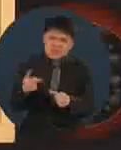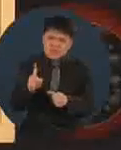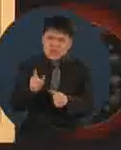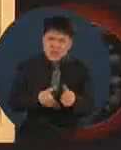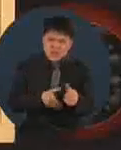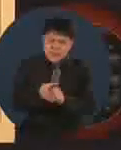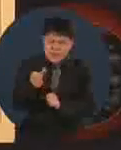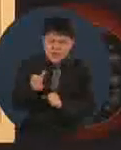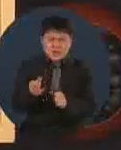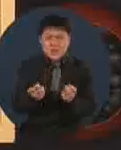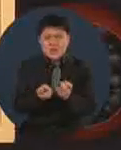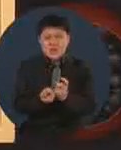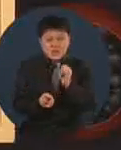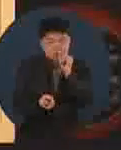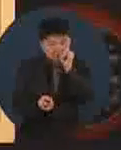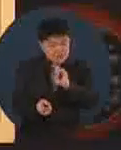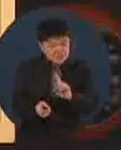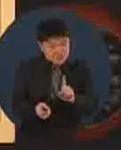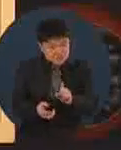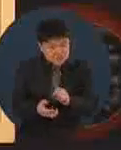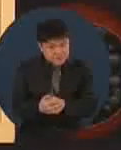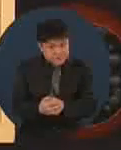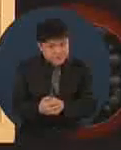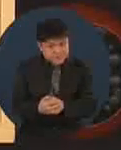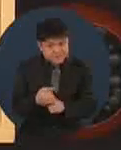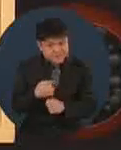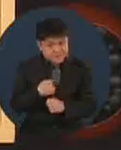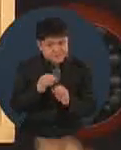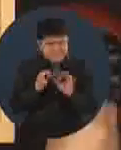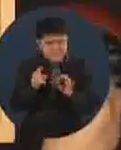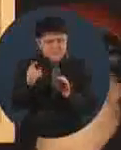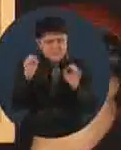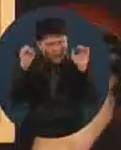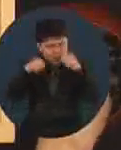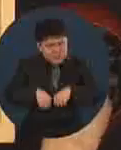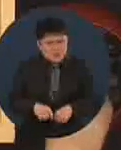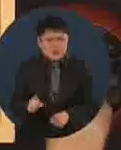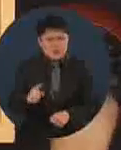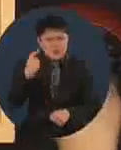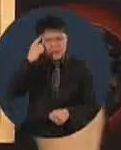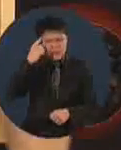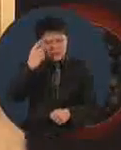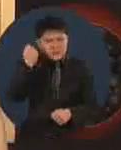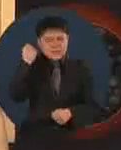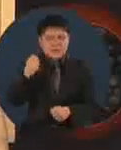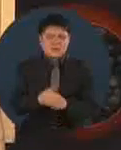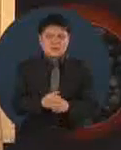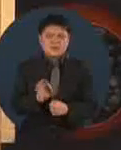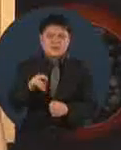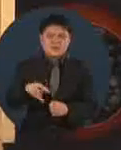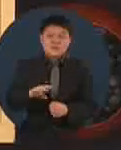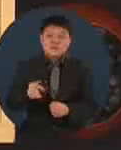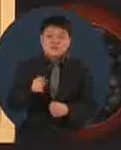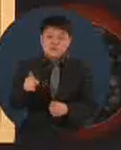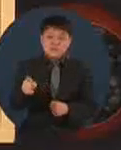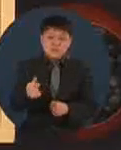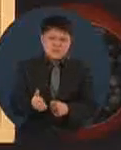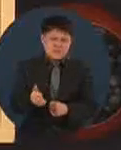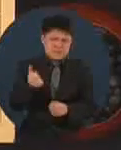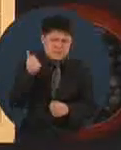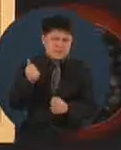잡는 수. 저렇게 돼서 일견 제가 보다 무너져버린 게 아닌가 이렇게 생각이 들었습니다. 위빙군단의 승부수가